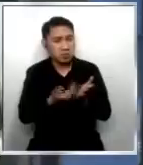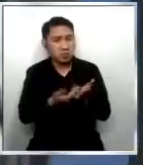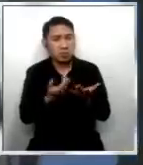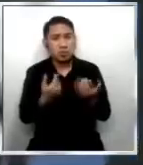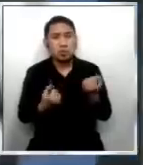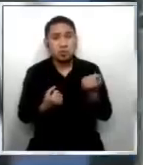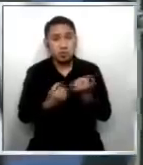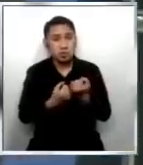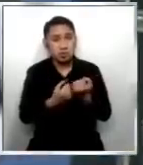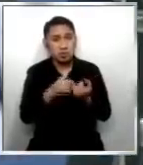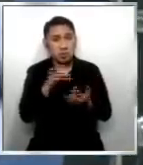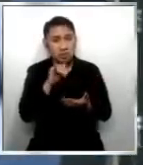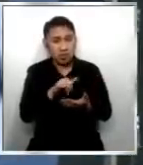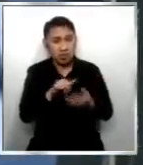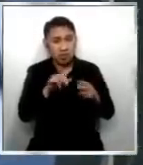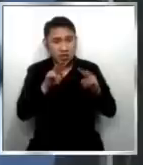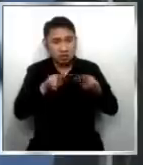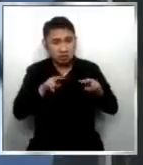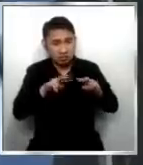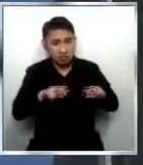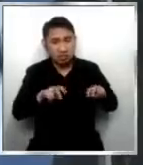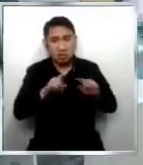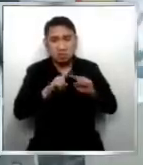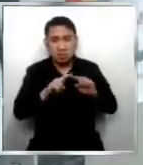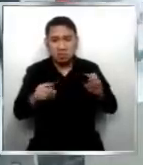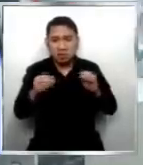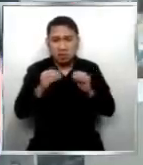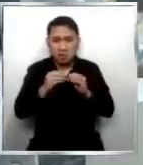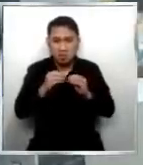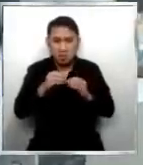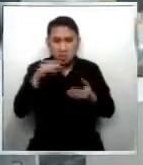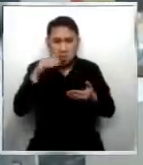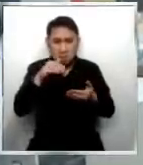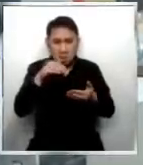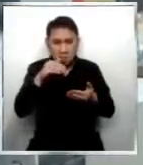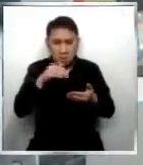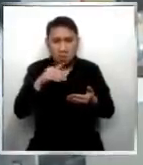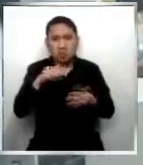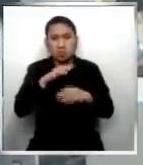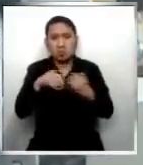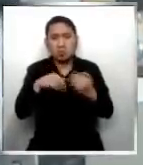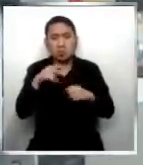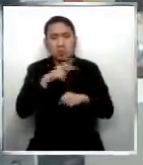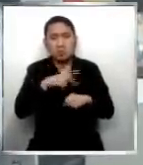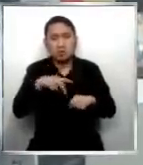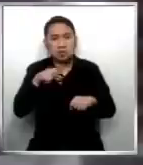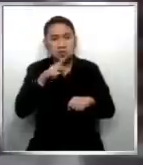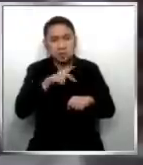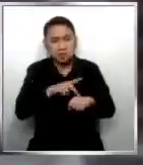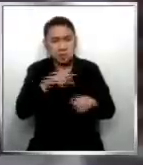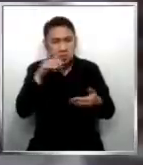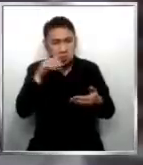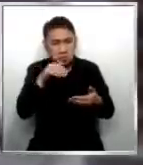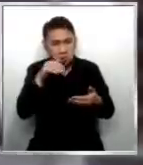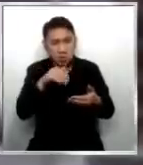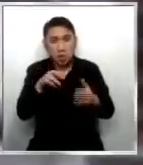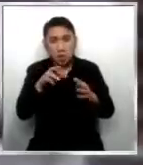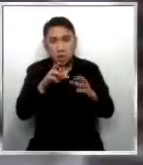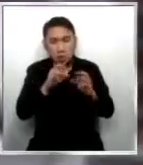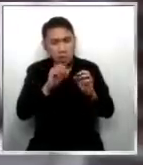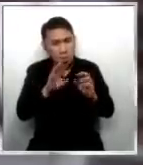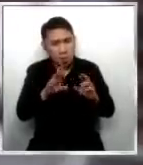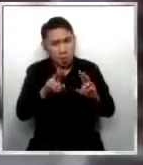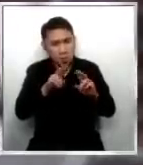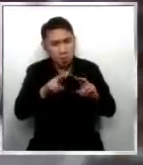ito. Magsasagawa raw sila ng mas malawak na pag-aaral sa buong bansa. Pag-aaralan din nila kung nagdudulot ito ng mas malalang